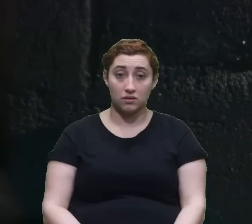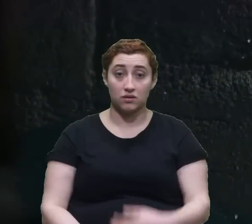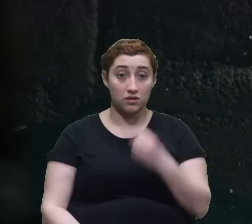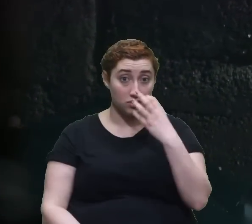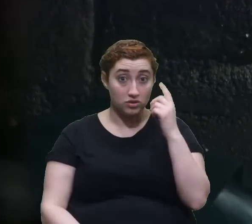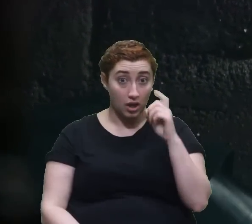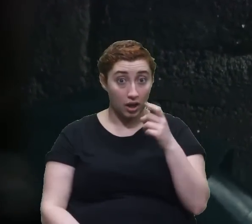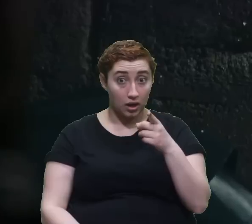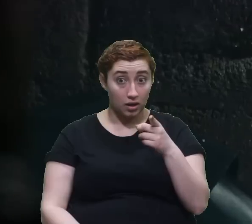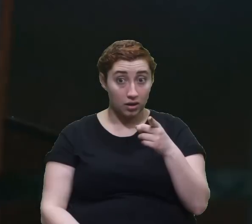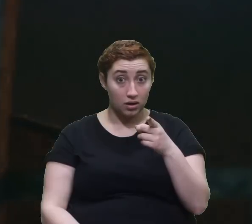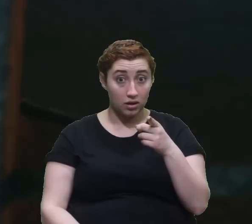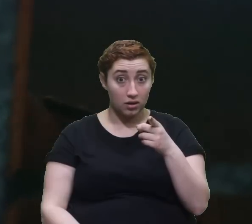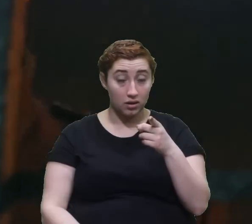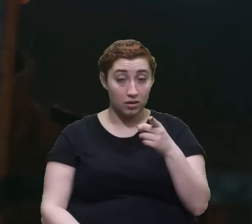Çiçek mi?